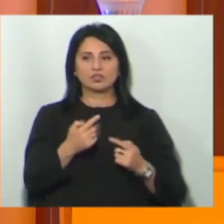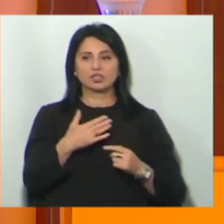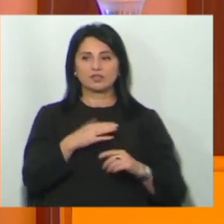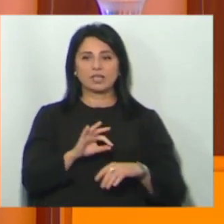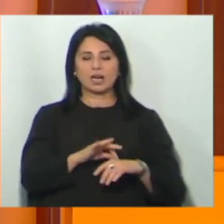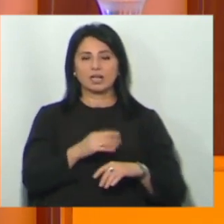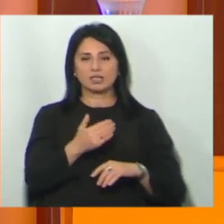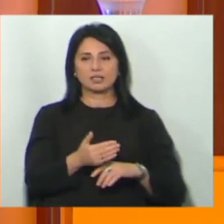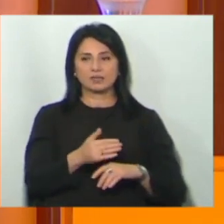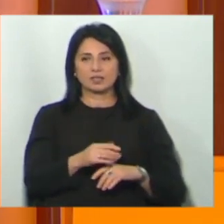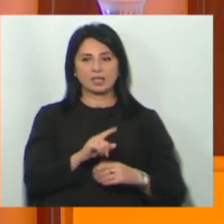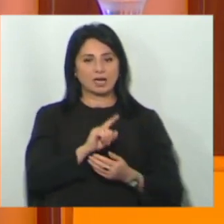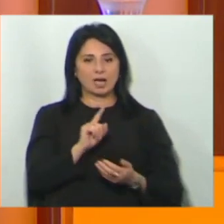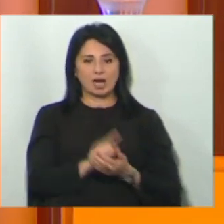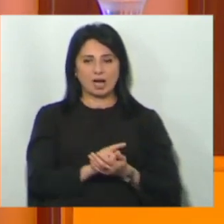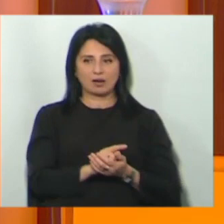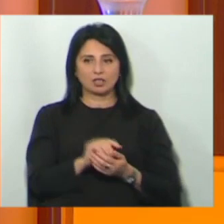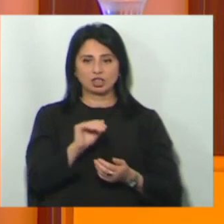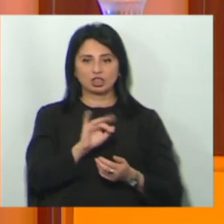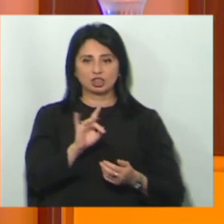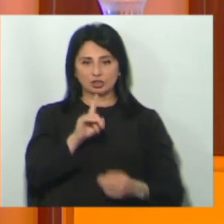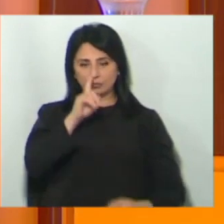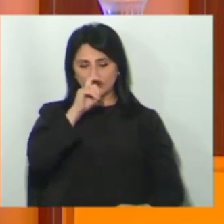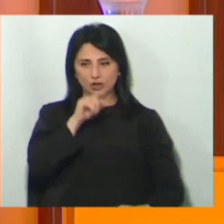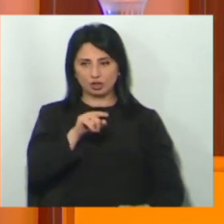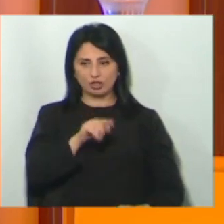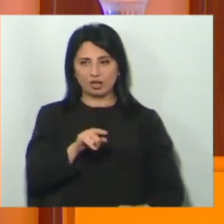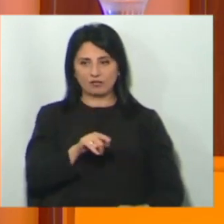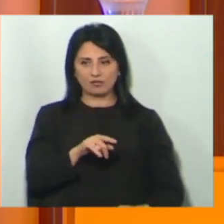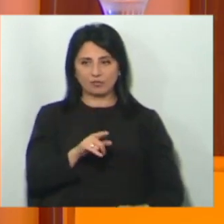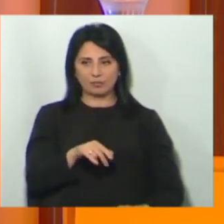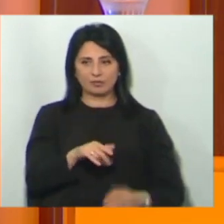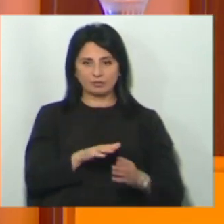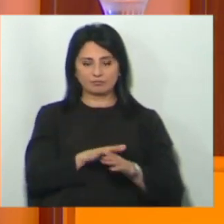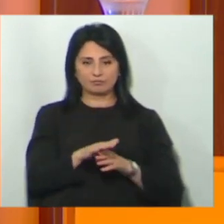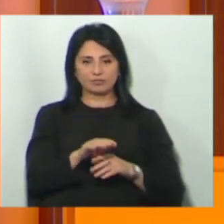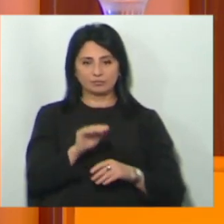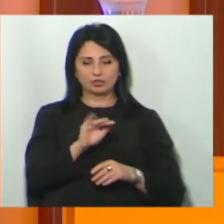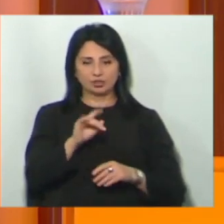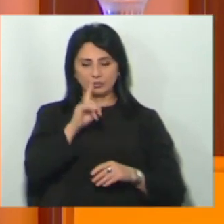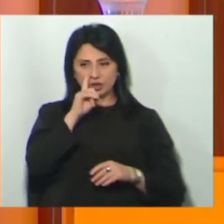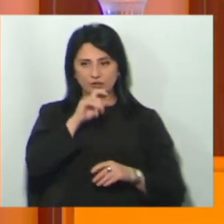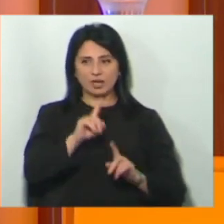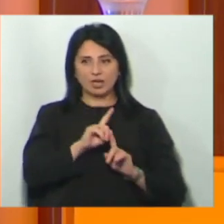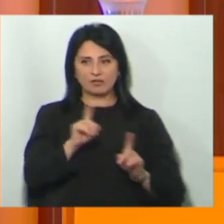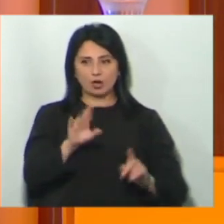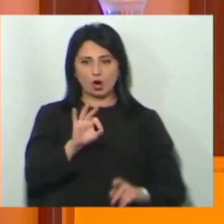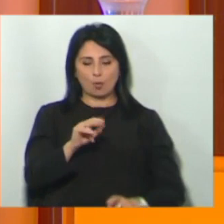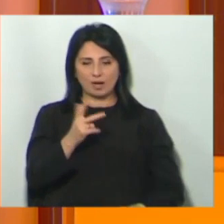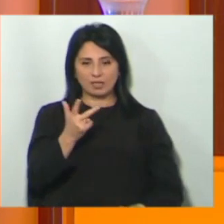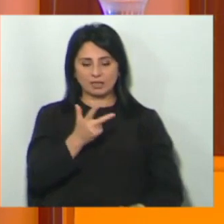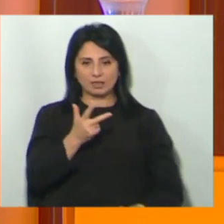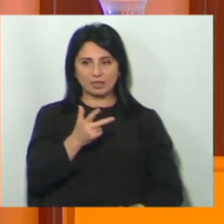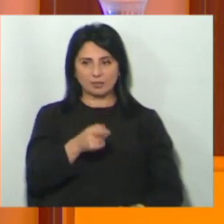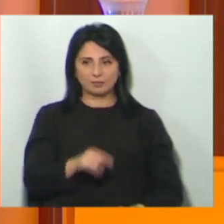ჩვენი კანისათვის აუცილებელი ცხიმოვანი მჟავები, განსაკუთრებით გაუჯერებელი ცხიმოვანი მჟავები, განსაკუთრებით ომეგა